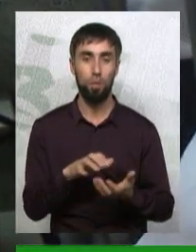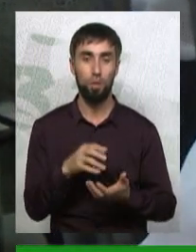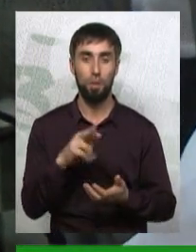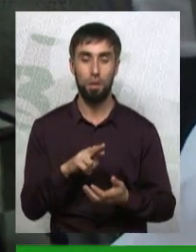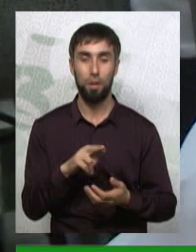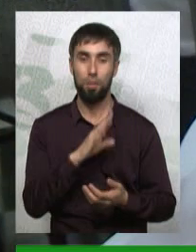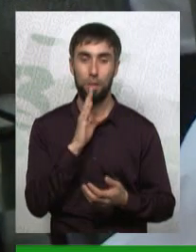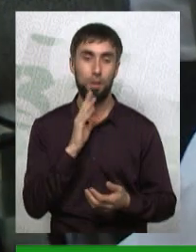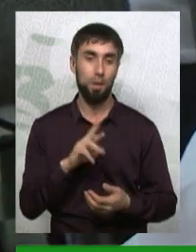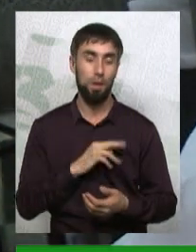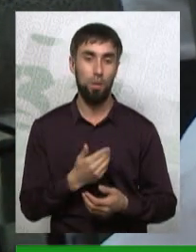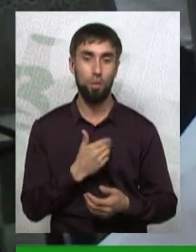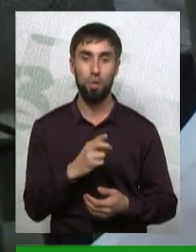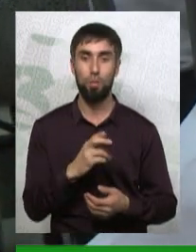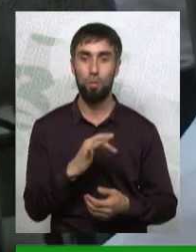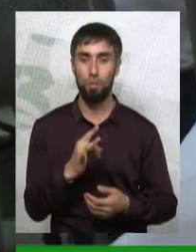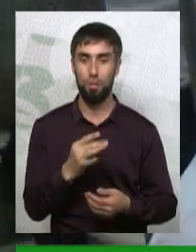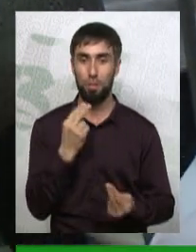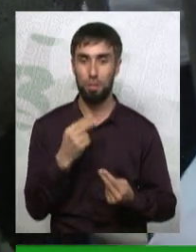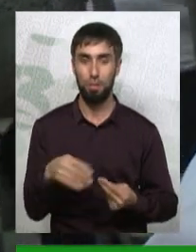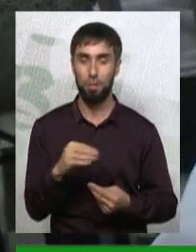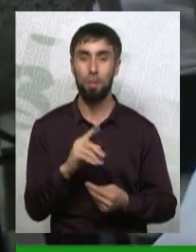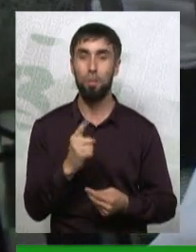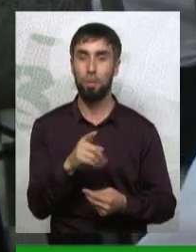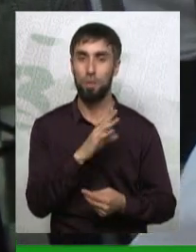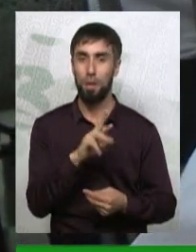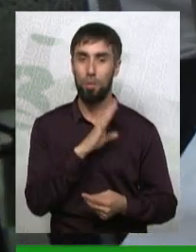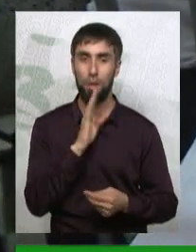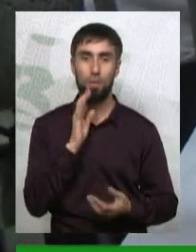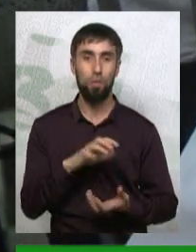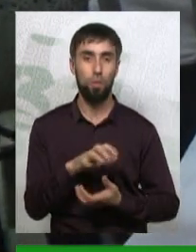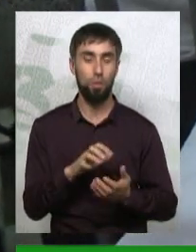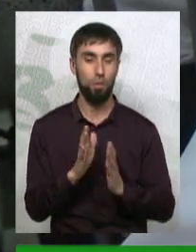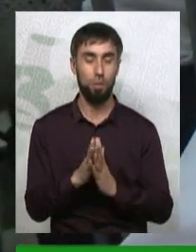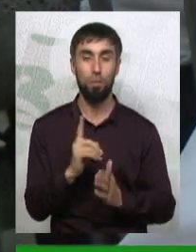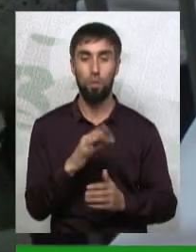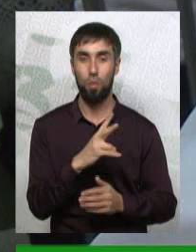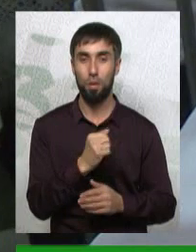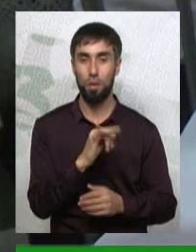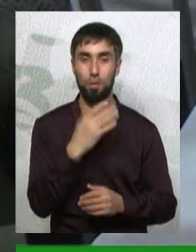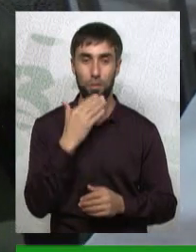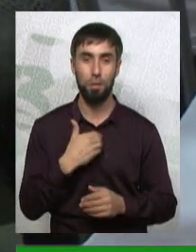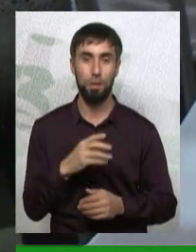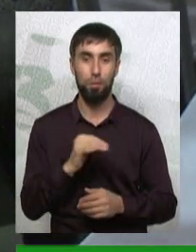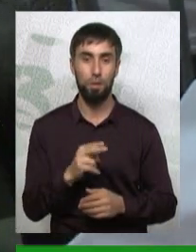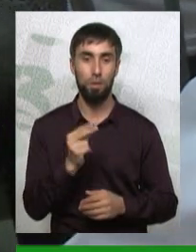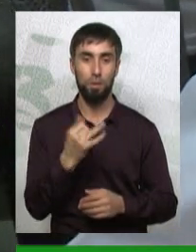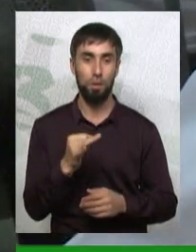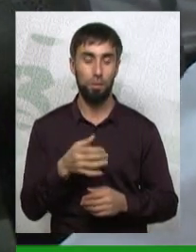одни были. А расскажи, почему для мамы булочки? Потому что вкусные, она их любит с маком,